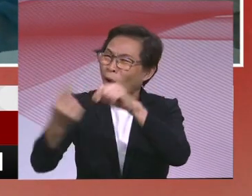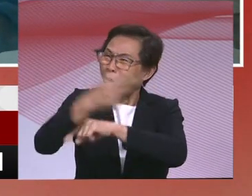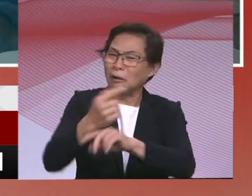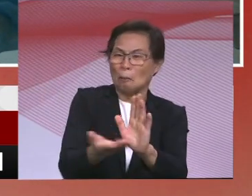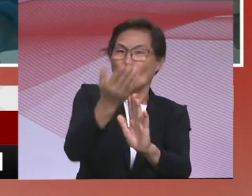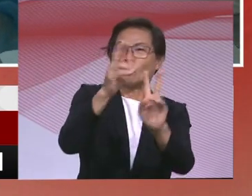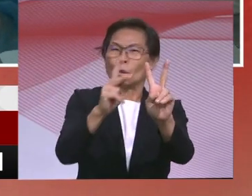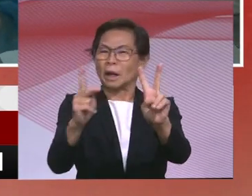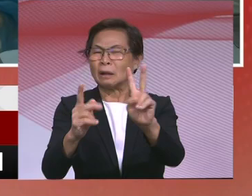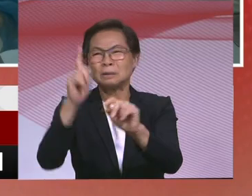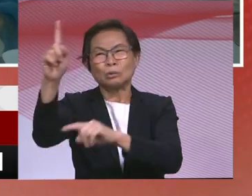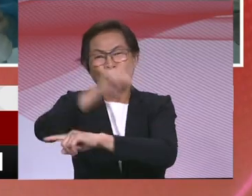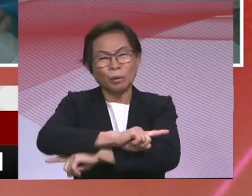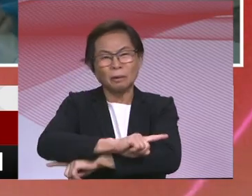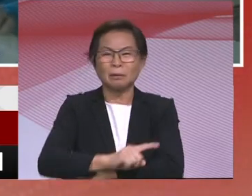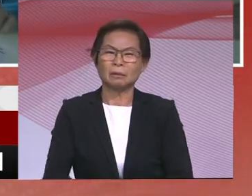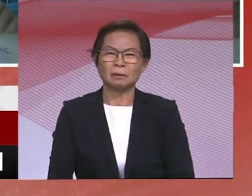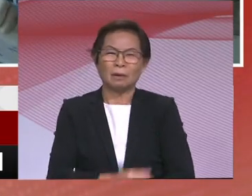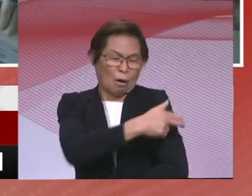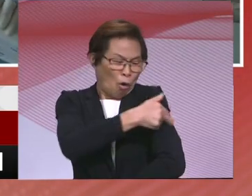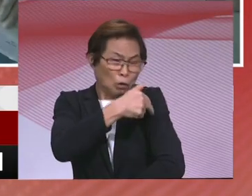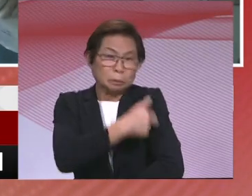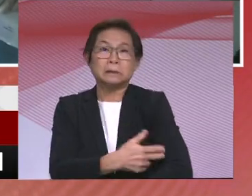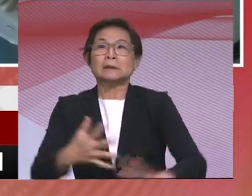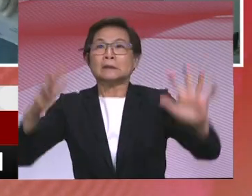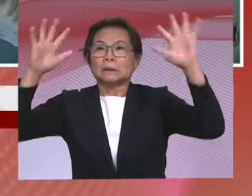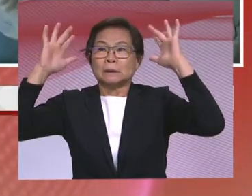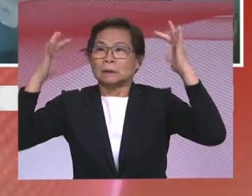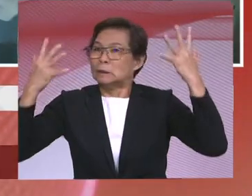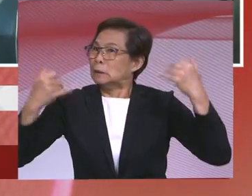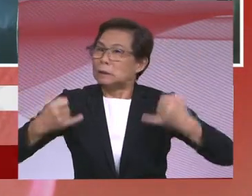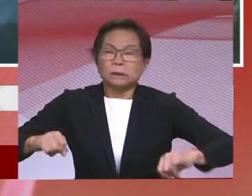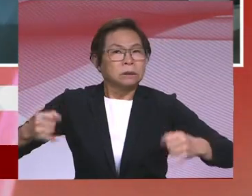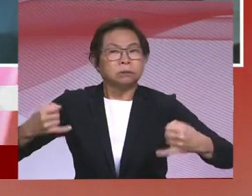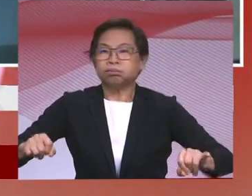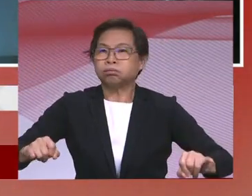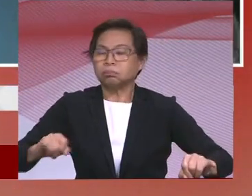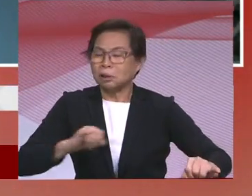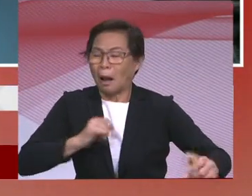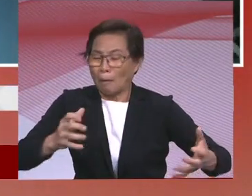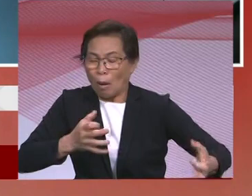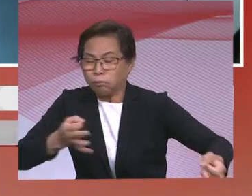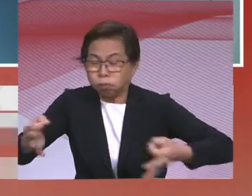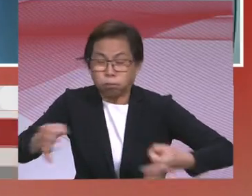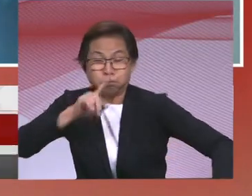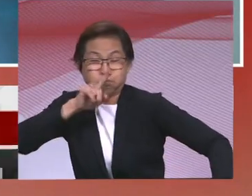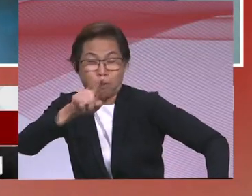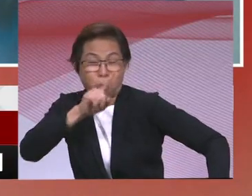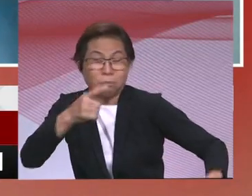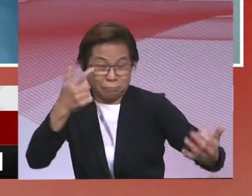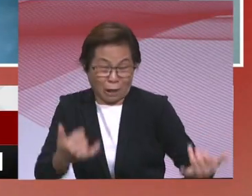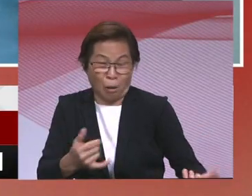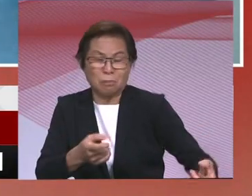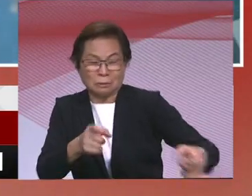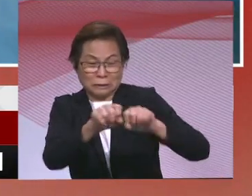hari Hai kau health system is the breaking point dan saya menjelaskan reality situasi